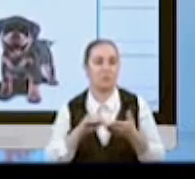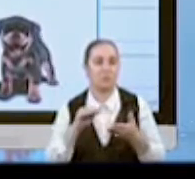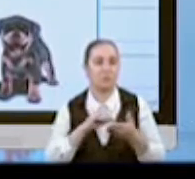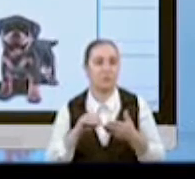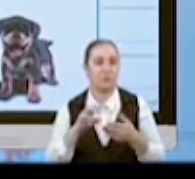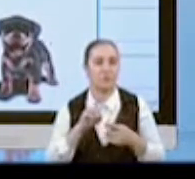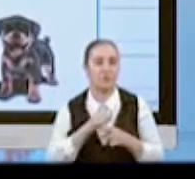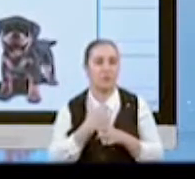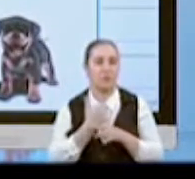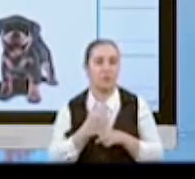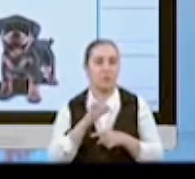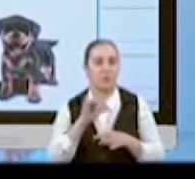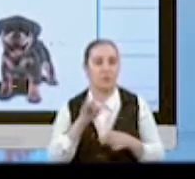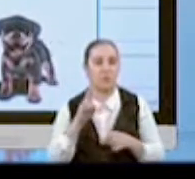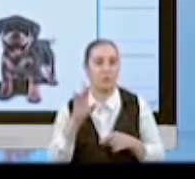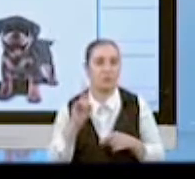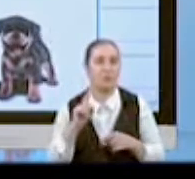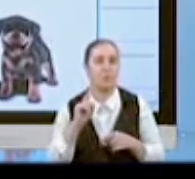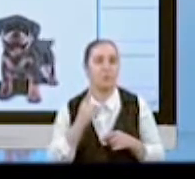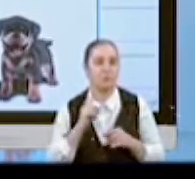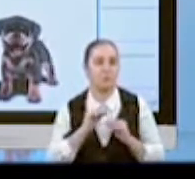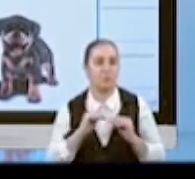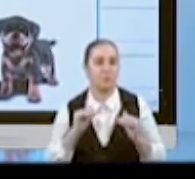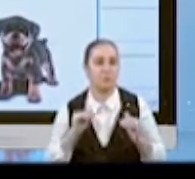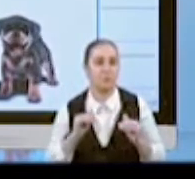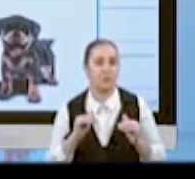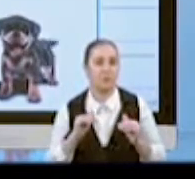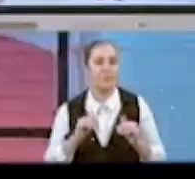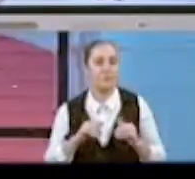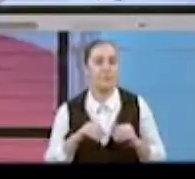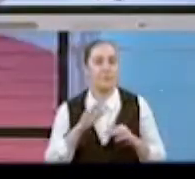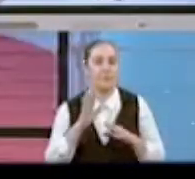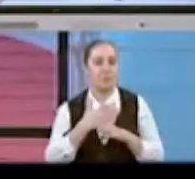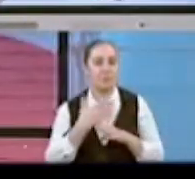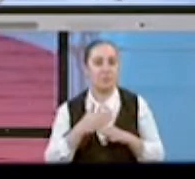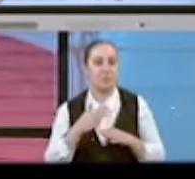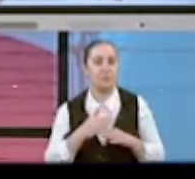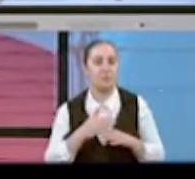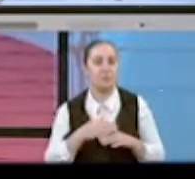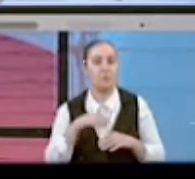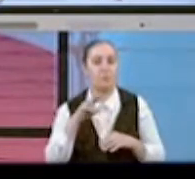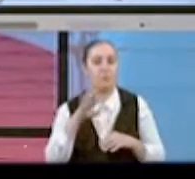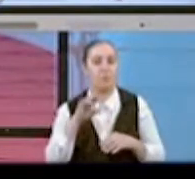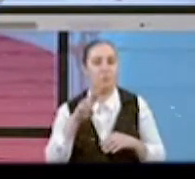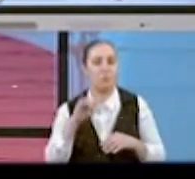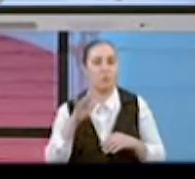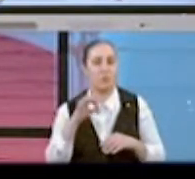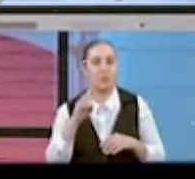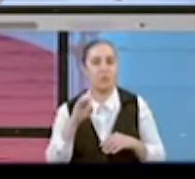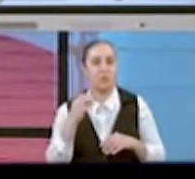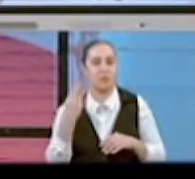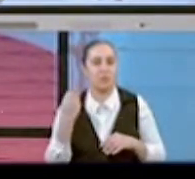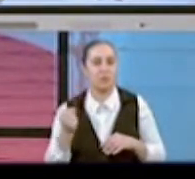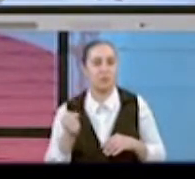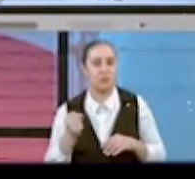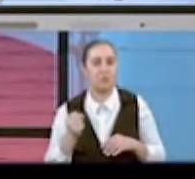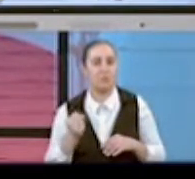напишем заглавной буквы. Почему, ребята? Разберем. Попугай